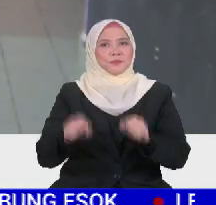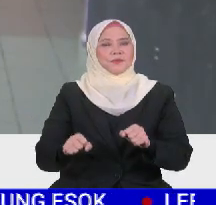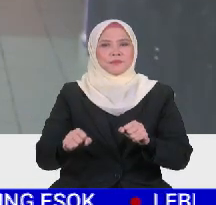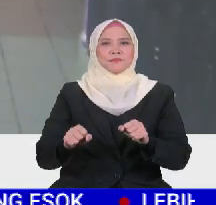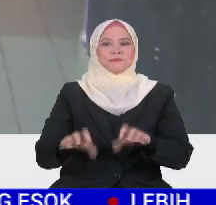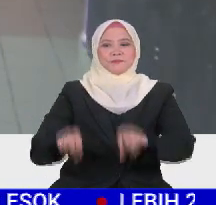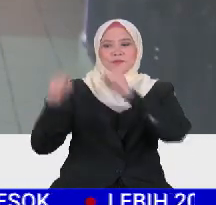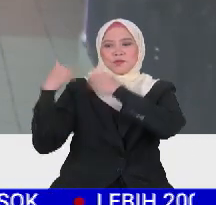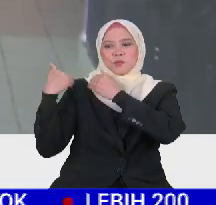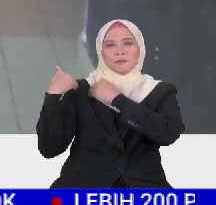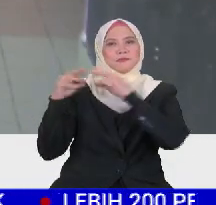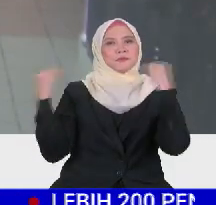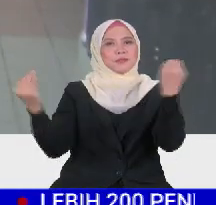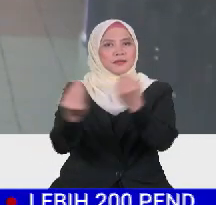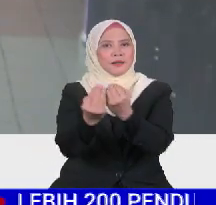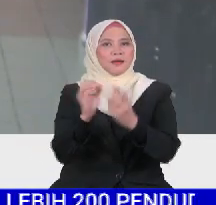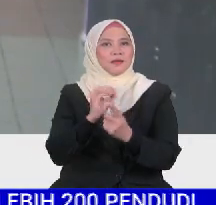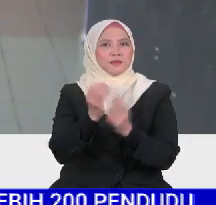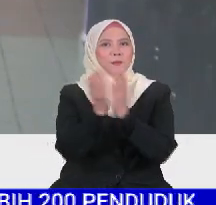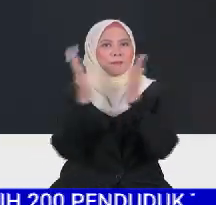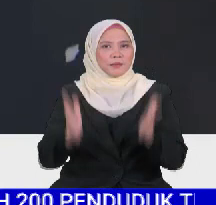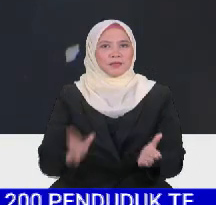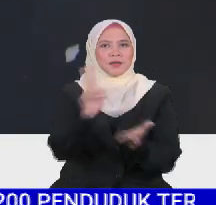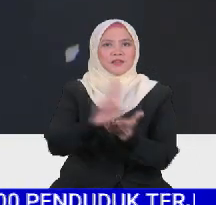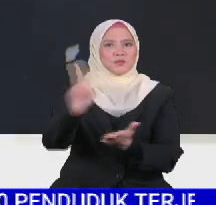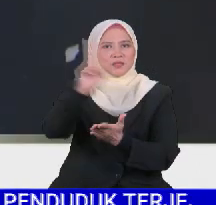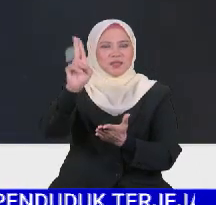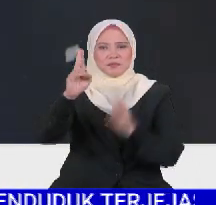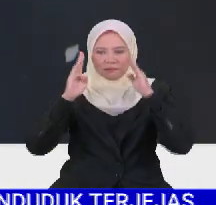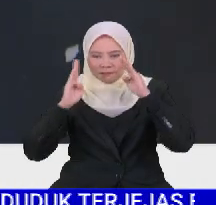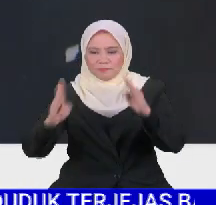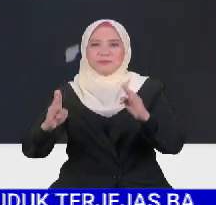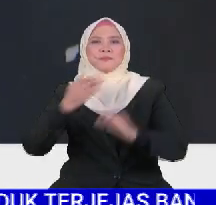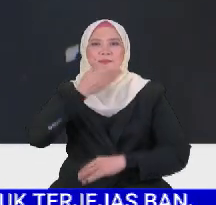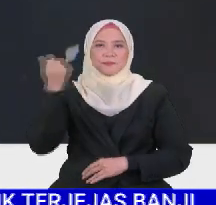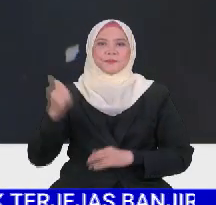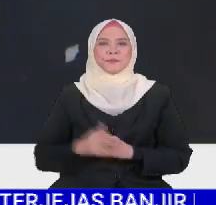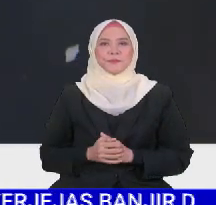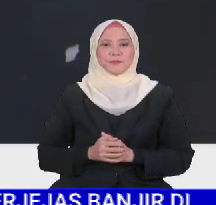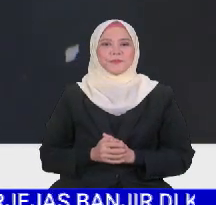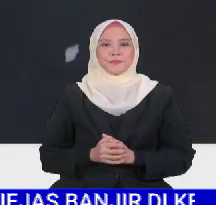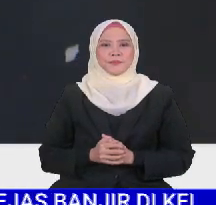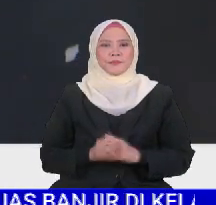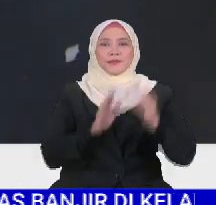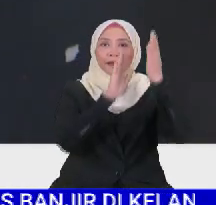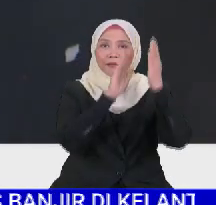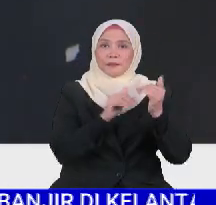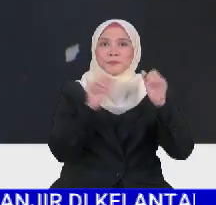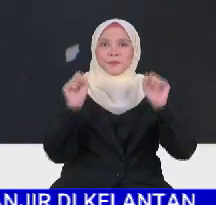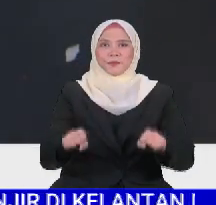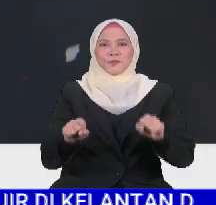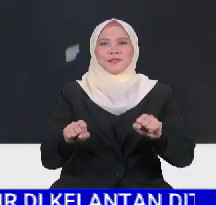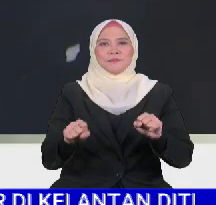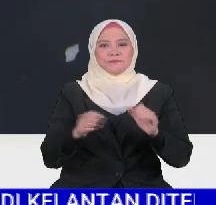berat terhadap masyarakat ataupun pelajar yang berada di University semoga boleh boleh meningkatkan